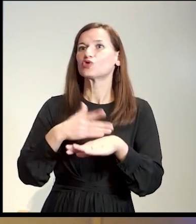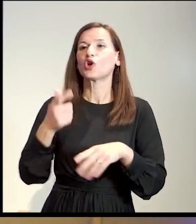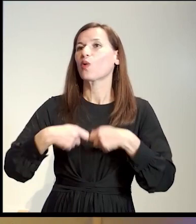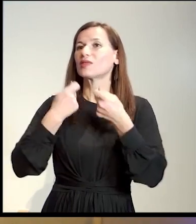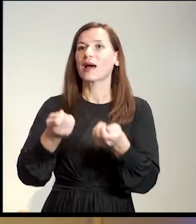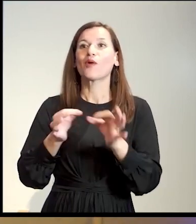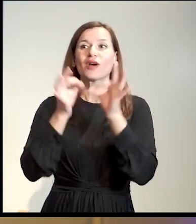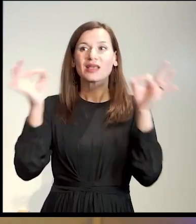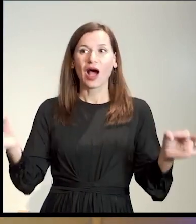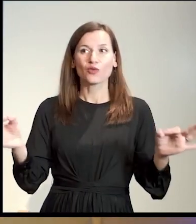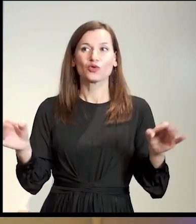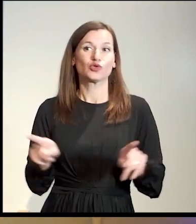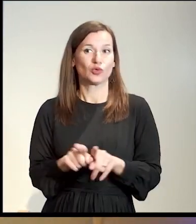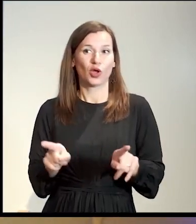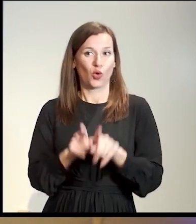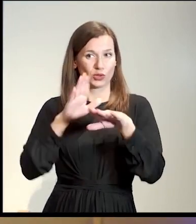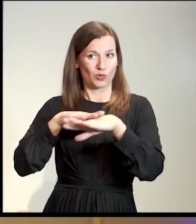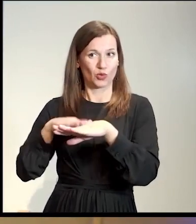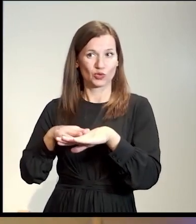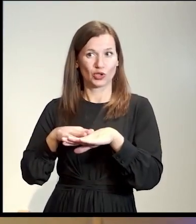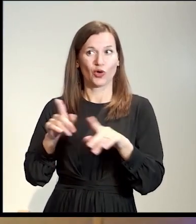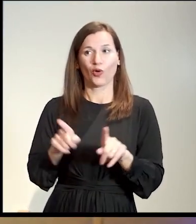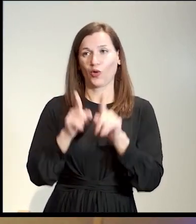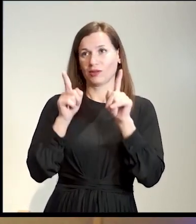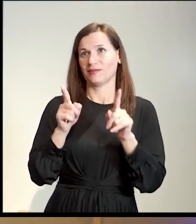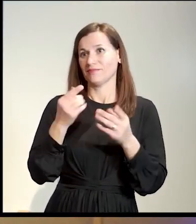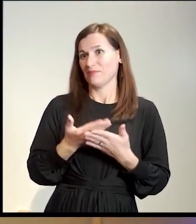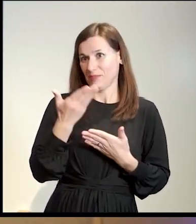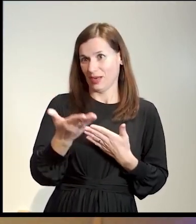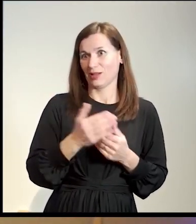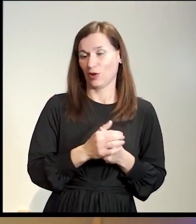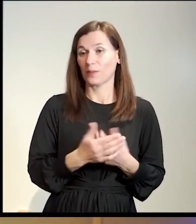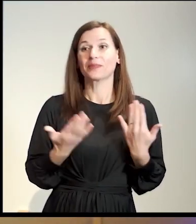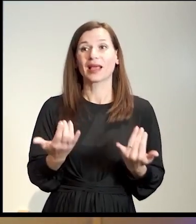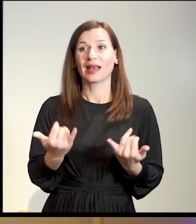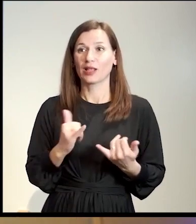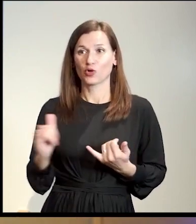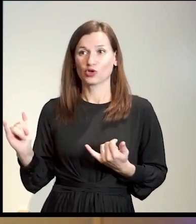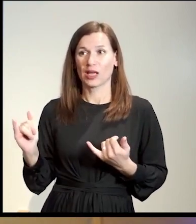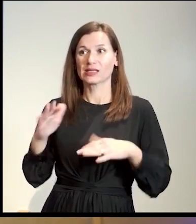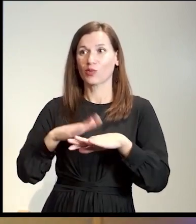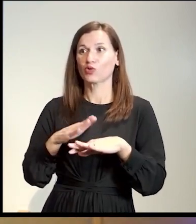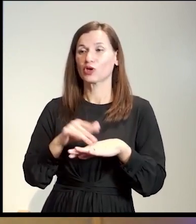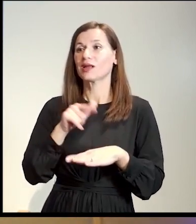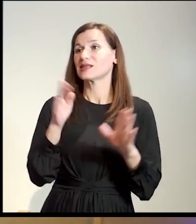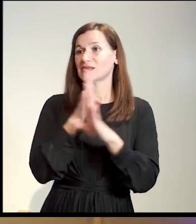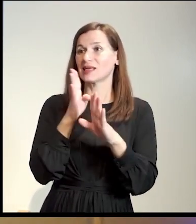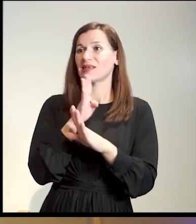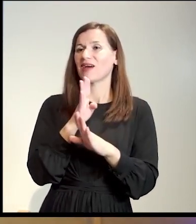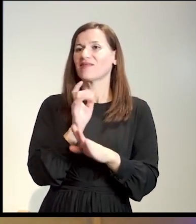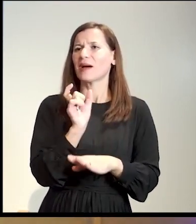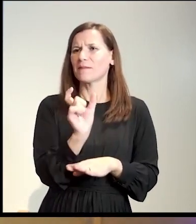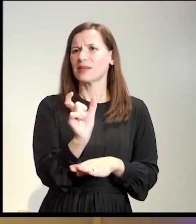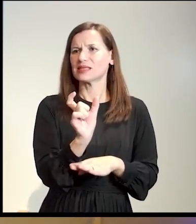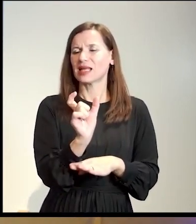tudi kako sporočilo, namig. Letošnje sporočilo se na primer skriva v besedah uji